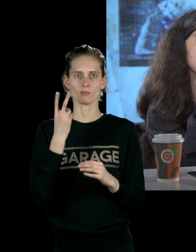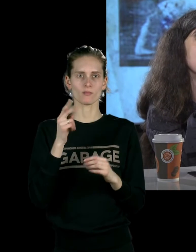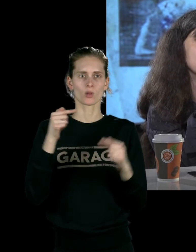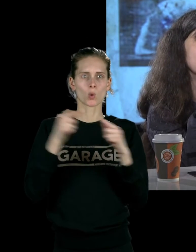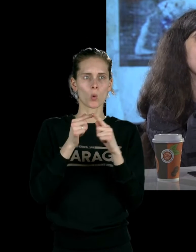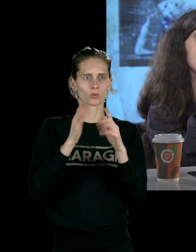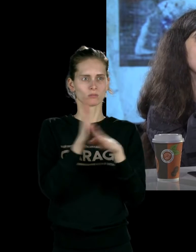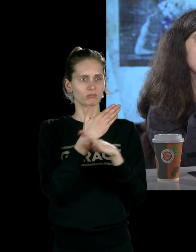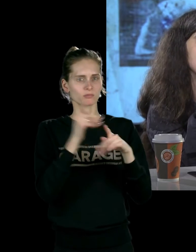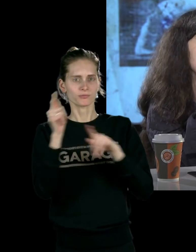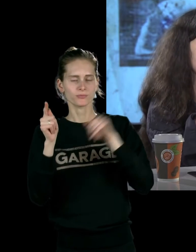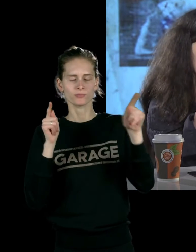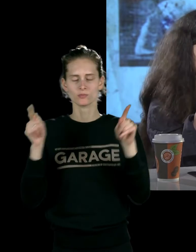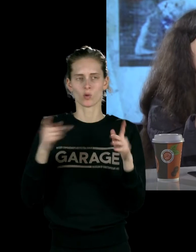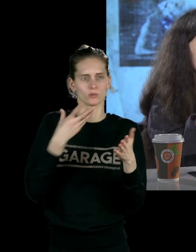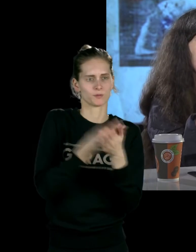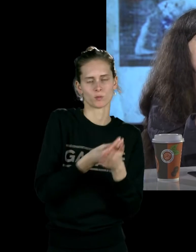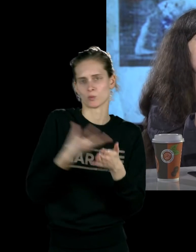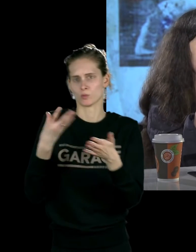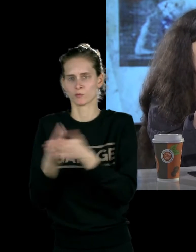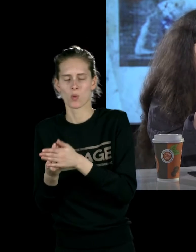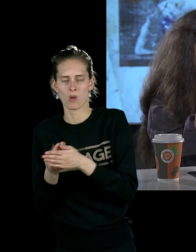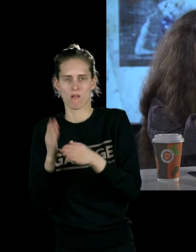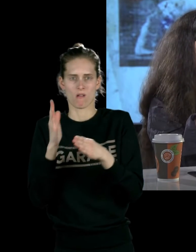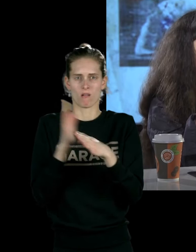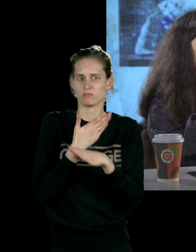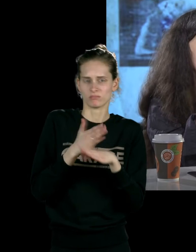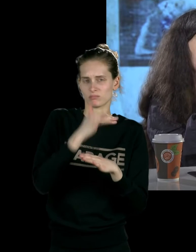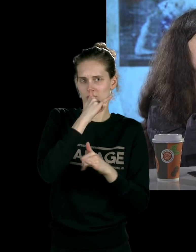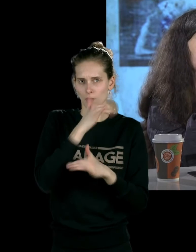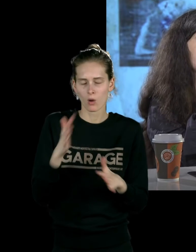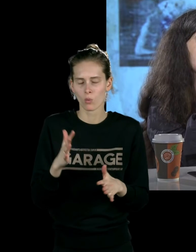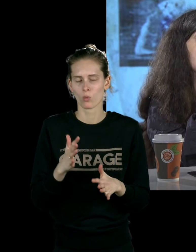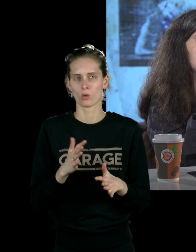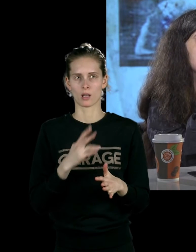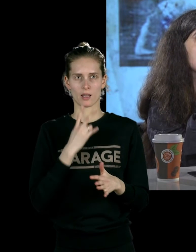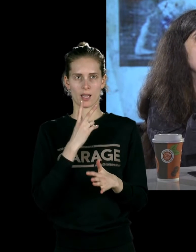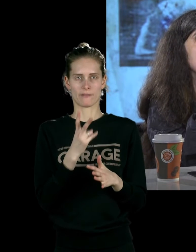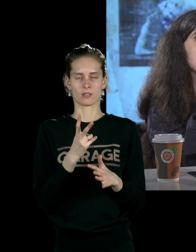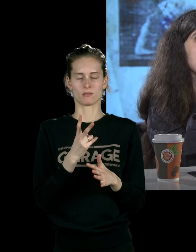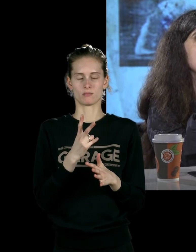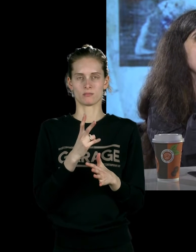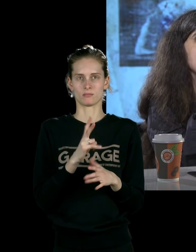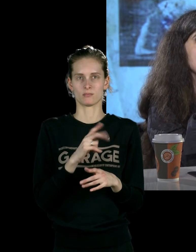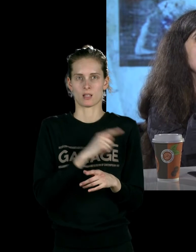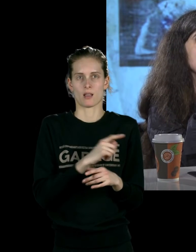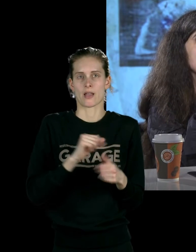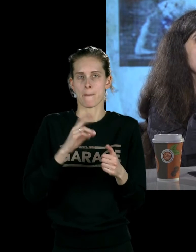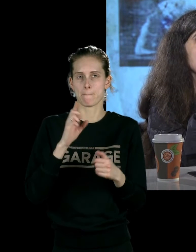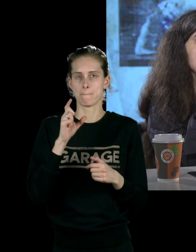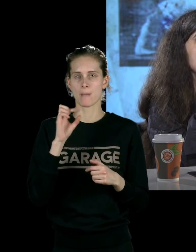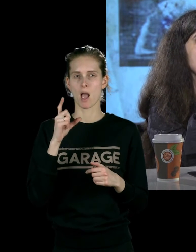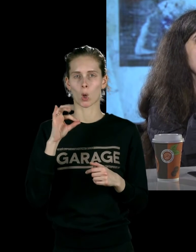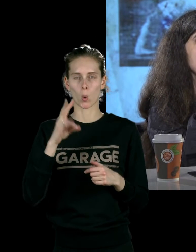тела, ощущение его автономности, неделимости и постоянства, собственно говоря, с этим нарушением Бэкон все время работает. Это то, что